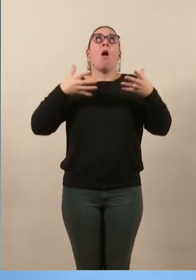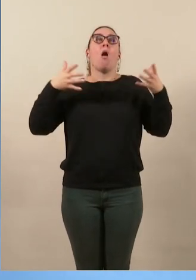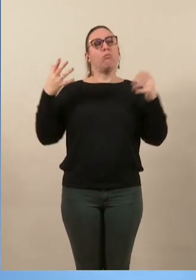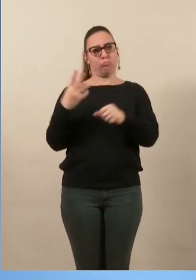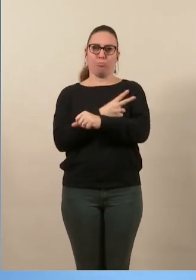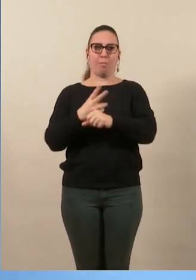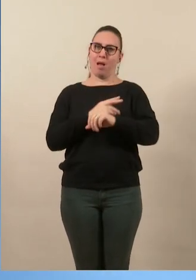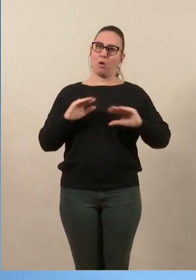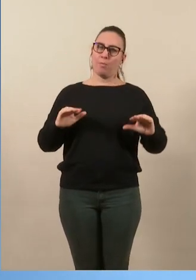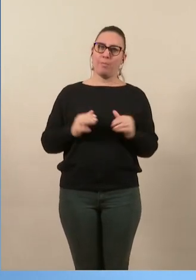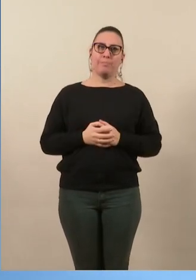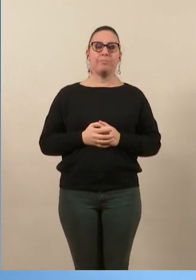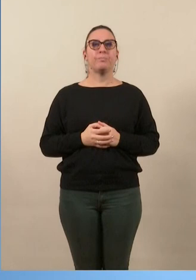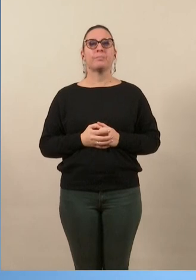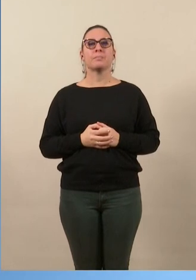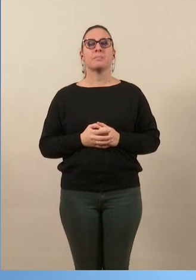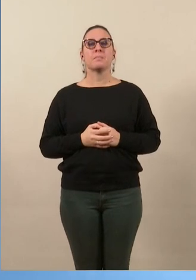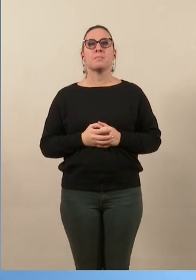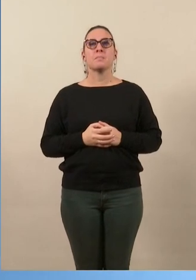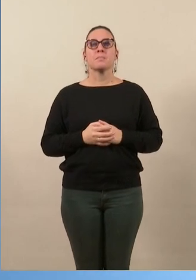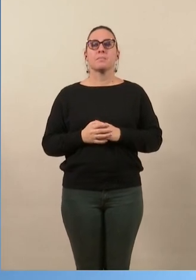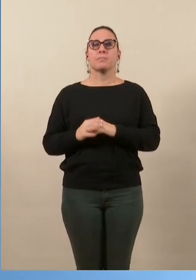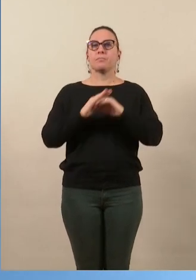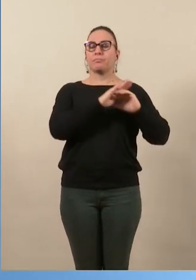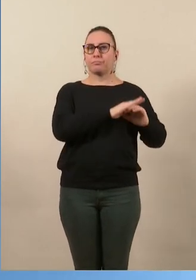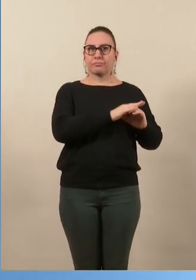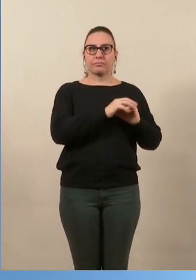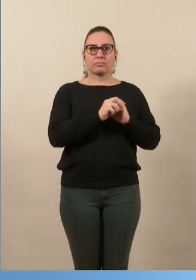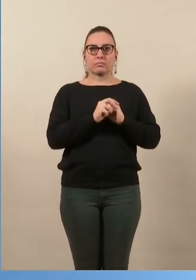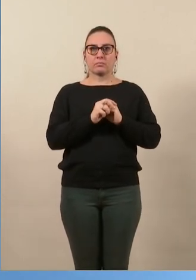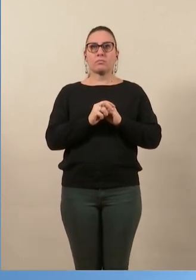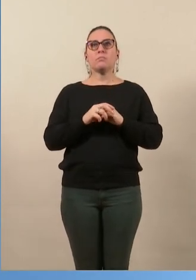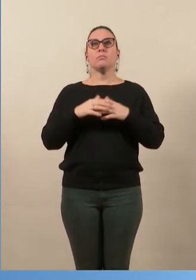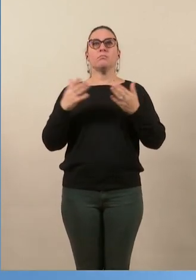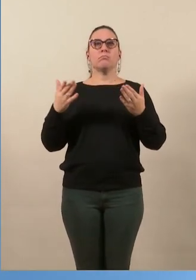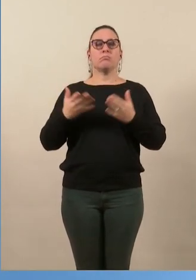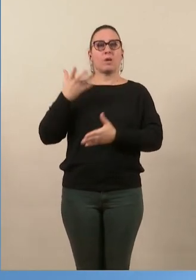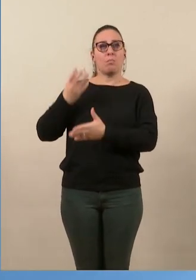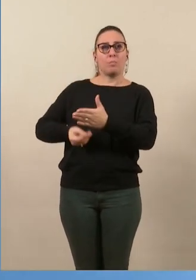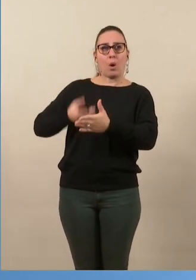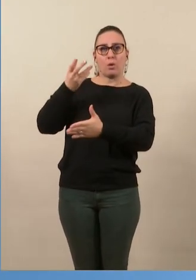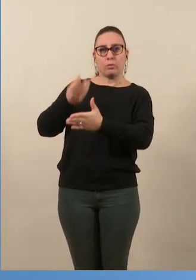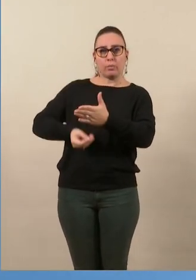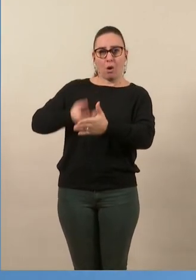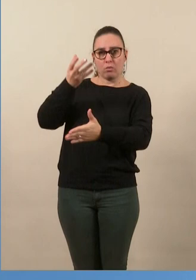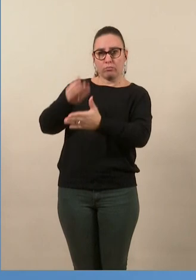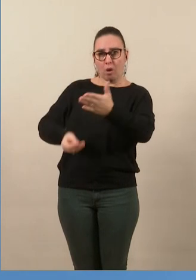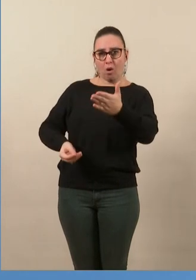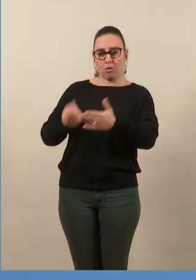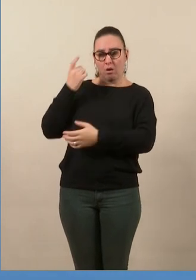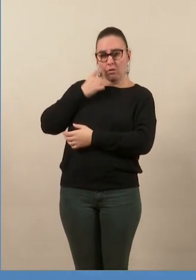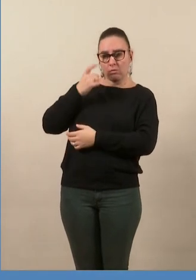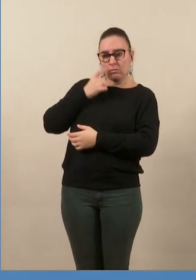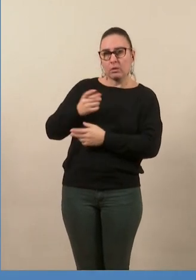mal sur le fait qu'il y ait des carences observées en matière de